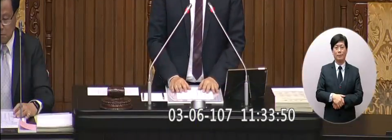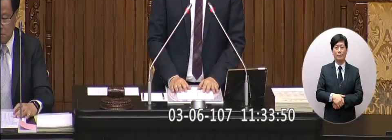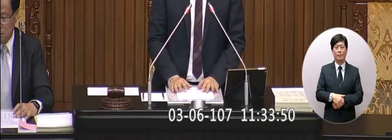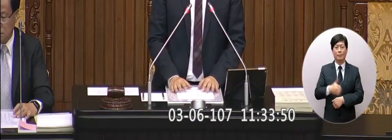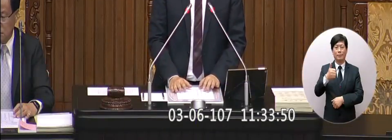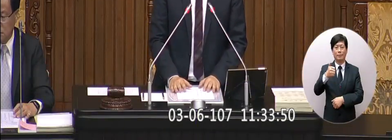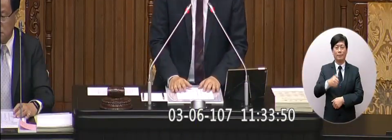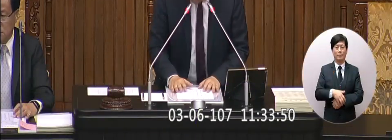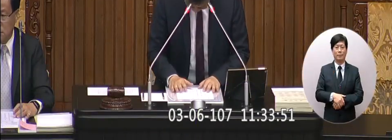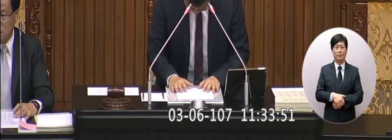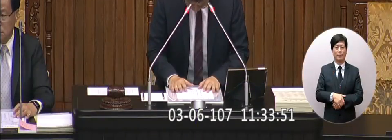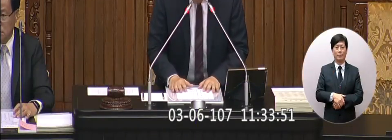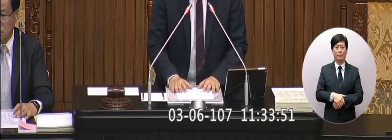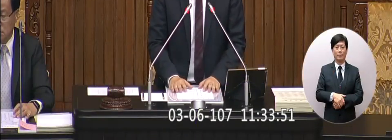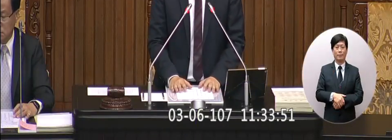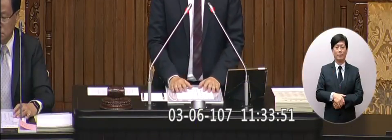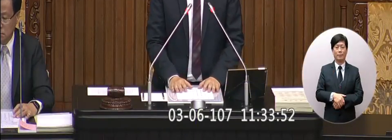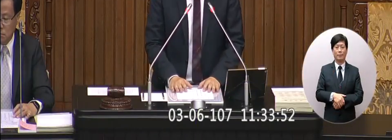员。谢谢。